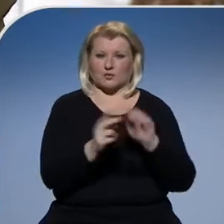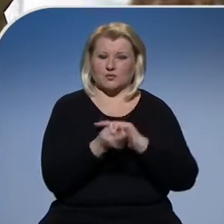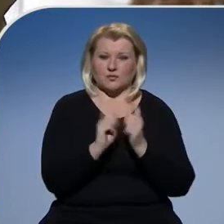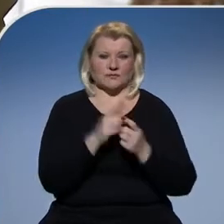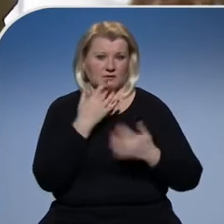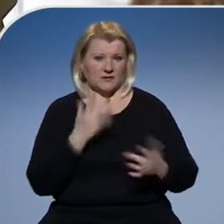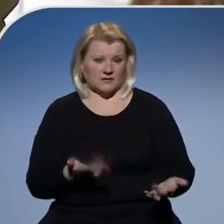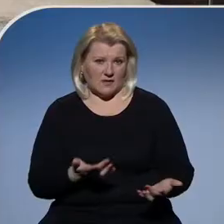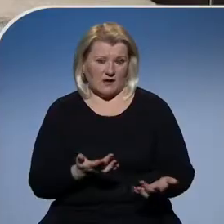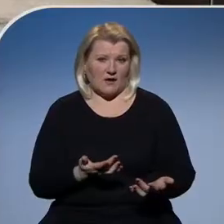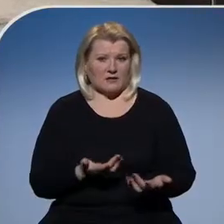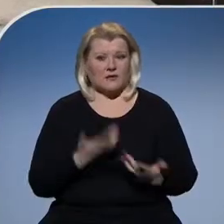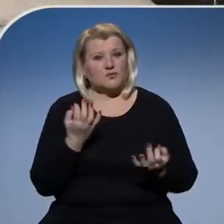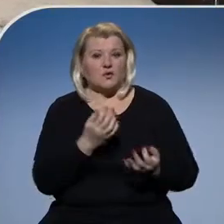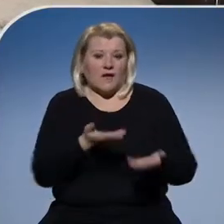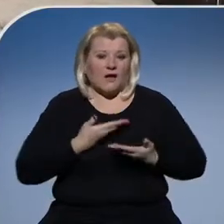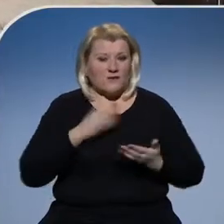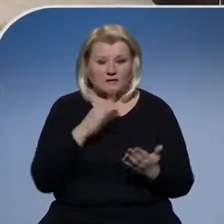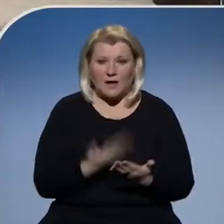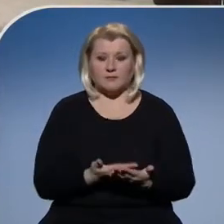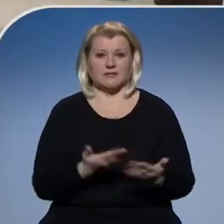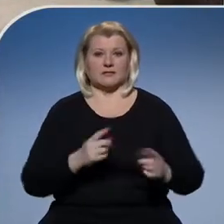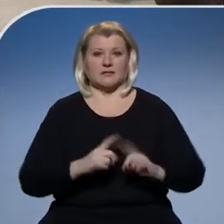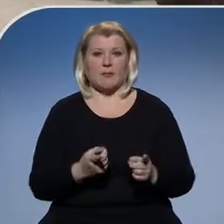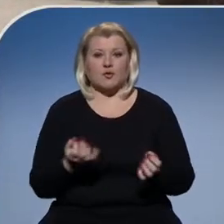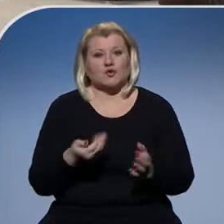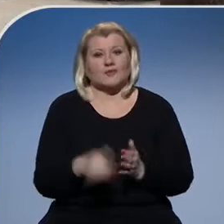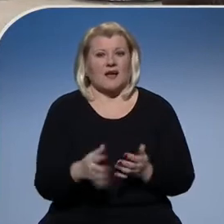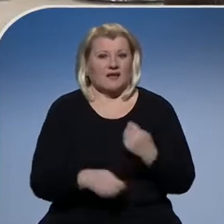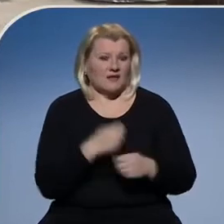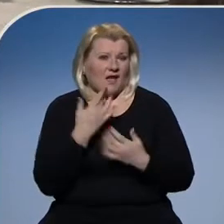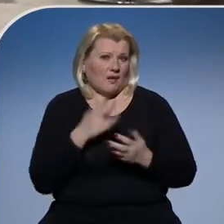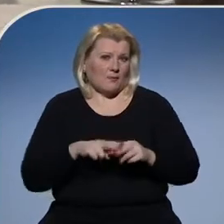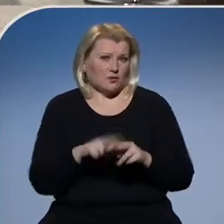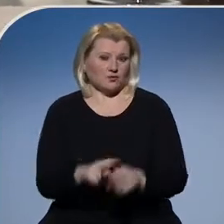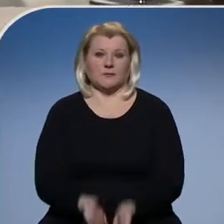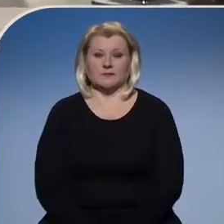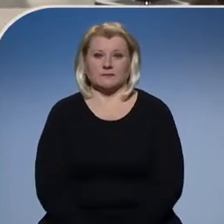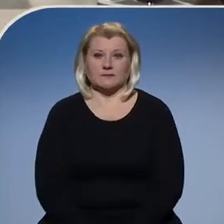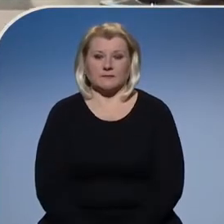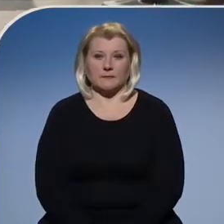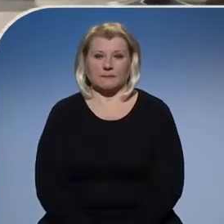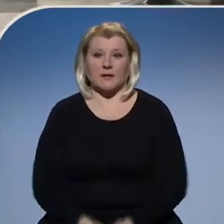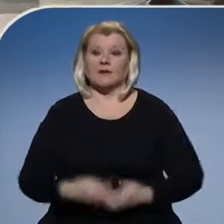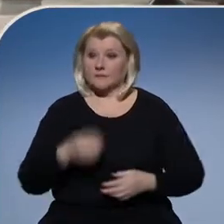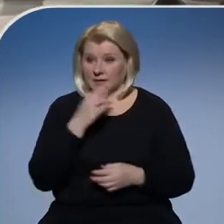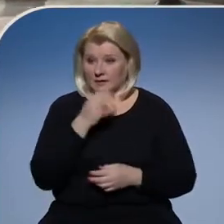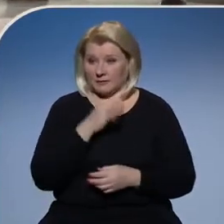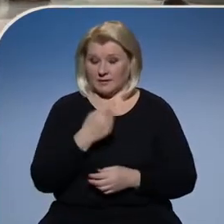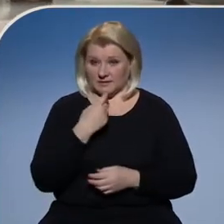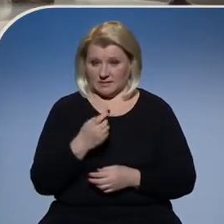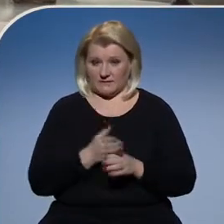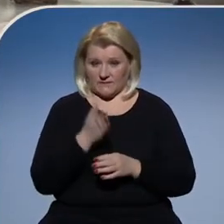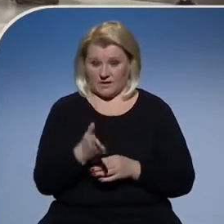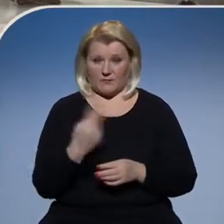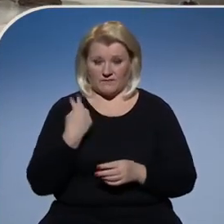probíhá, co obvykle může nabídnout a jak se potom pracuje dál vlastně? Já si myslím, že pokud se rozhodneme navštívit finančního